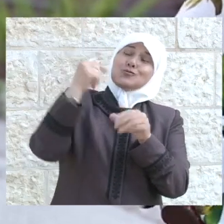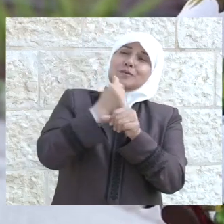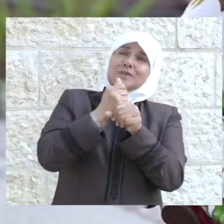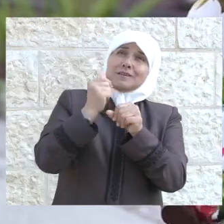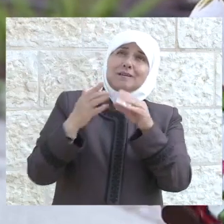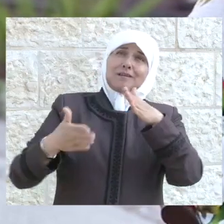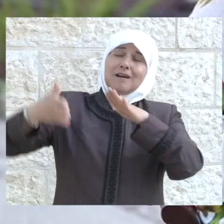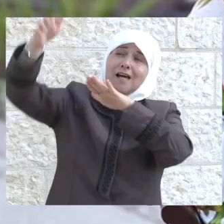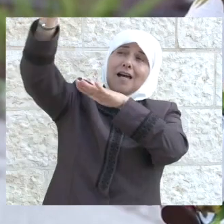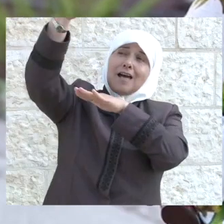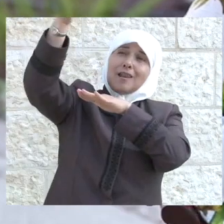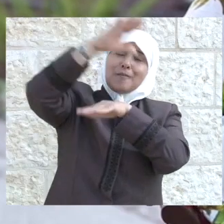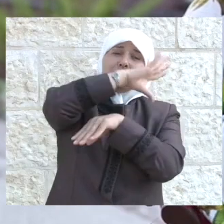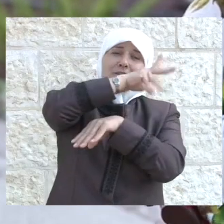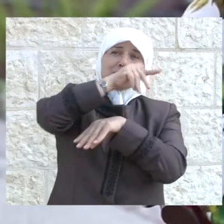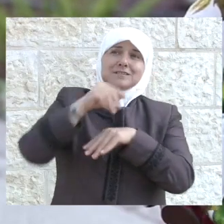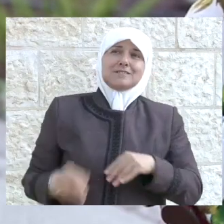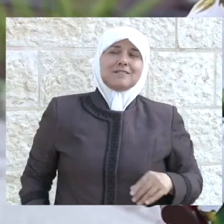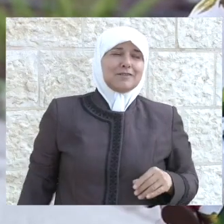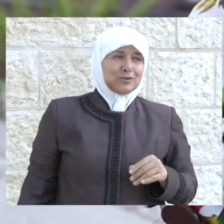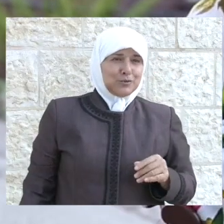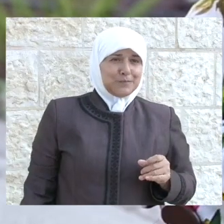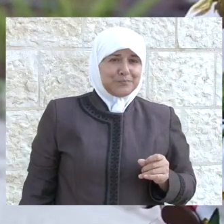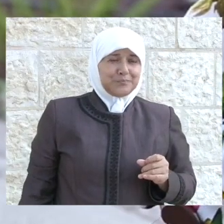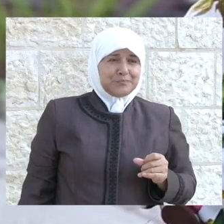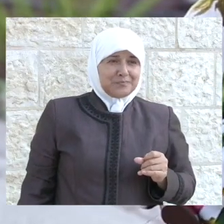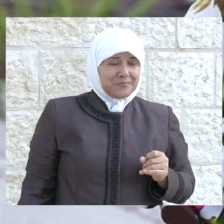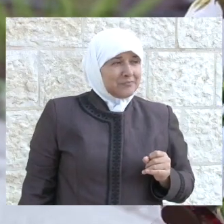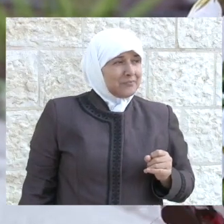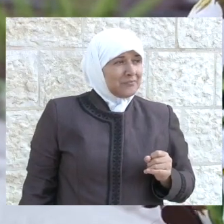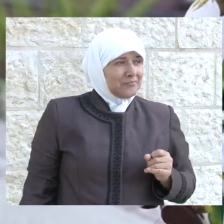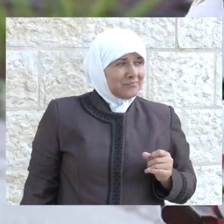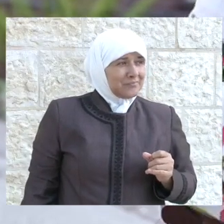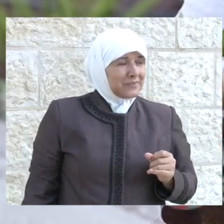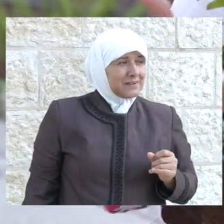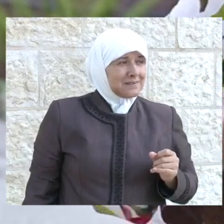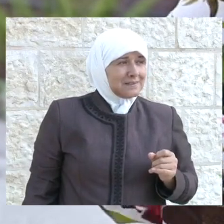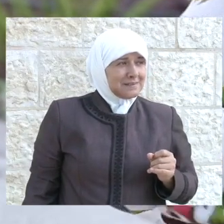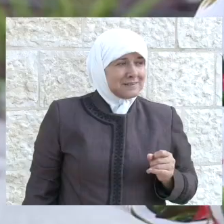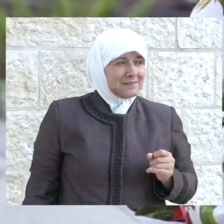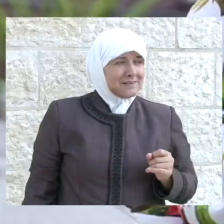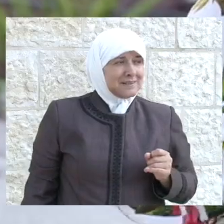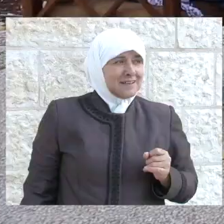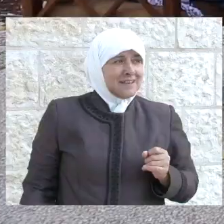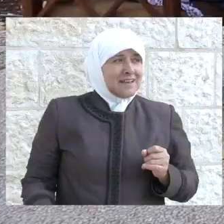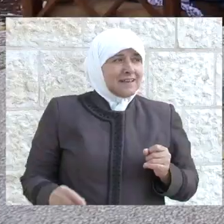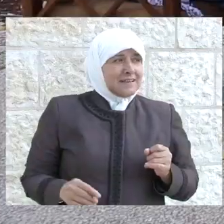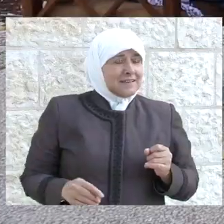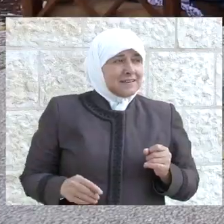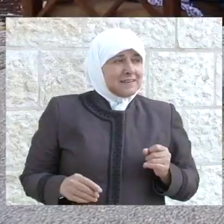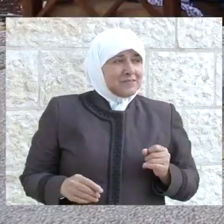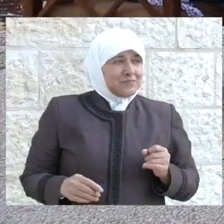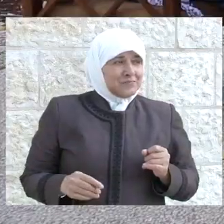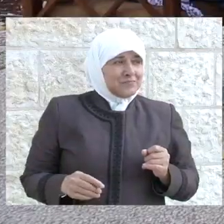الحرية. بالمناسبة قمة كليمنجارو تسمى قمة الحرية لأنها كانت أول مكان أول